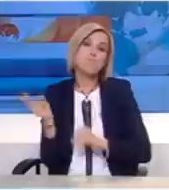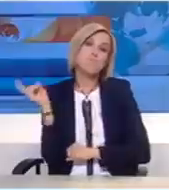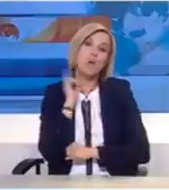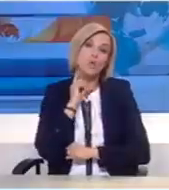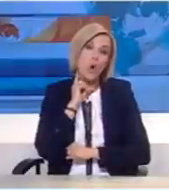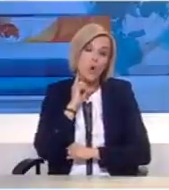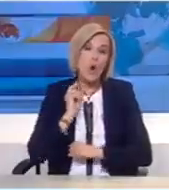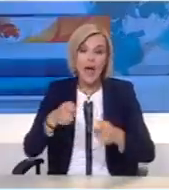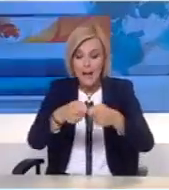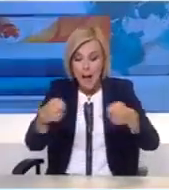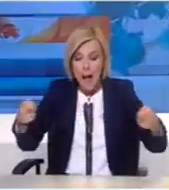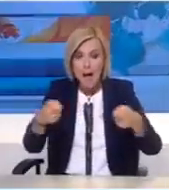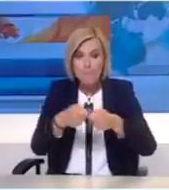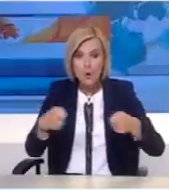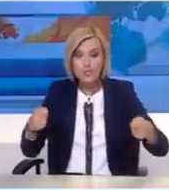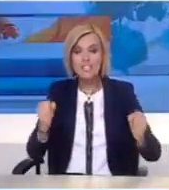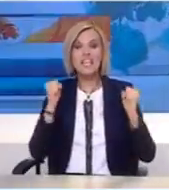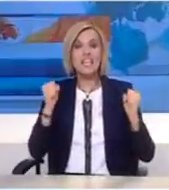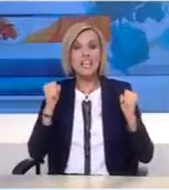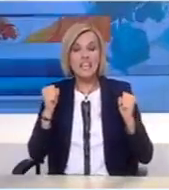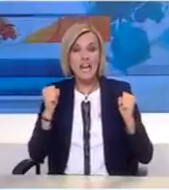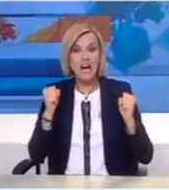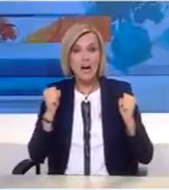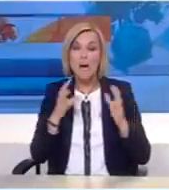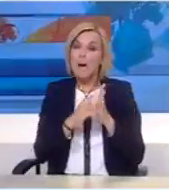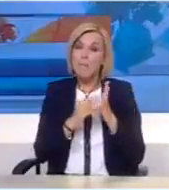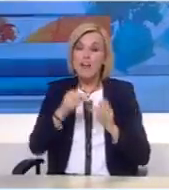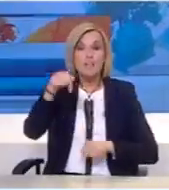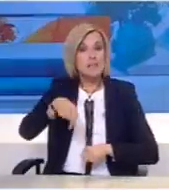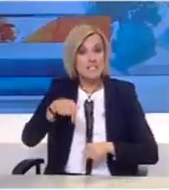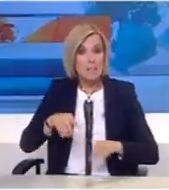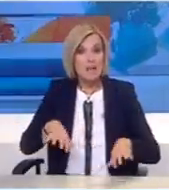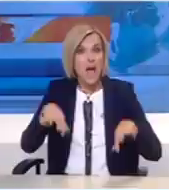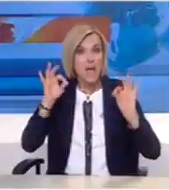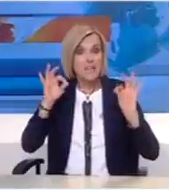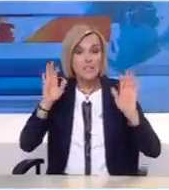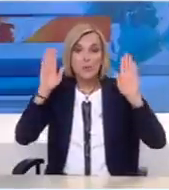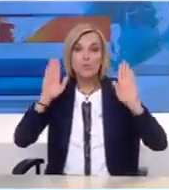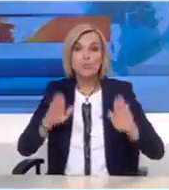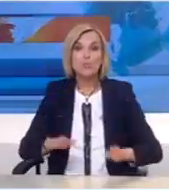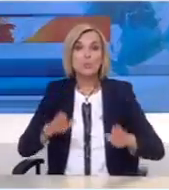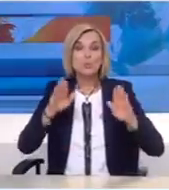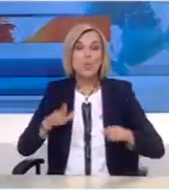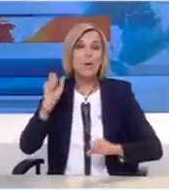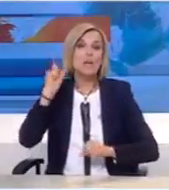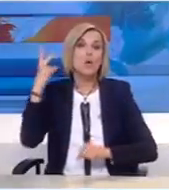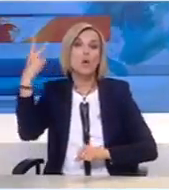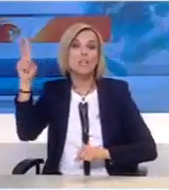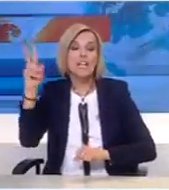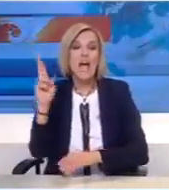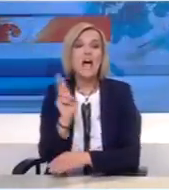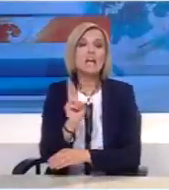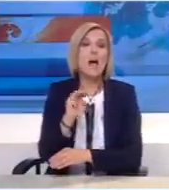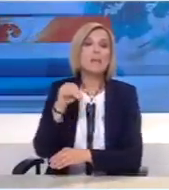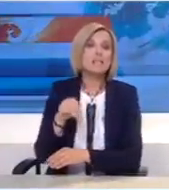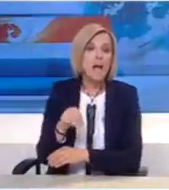έχουν τη μεγαλύτερη σημασία. Αρχίζει το Ραμαζάνι σήμερα. Οι κανόνες υγιεινής, σεβόμαστε τις θρησκευτικές ελευθερίες των ανθρώπων. Οι κανόνες